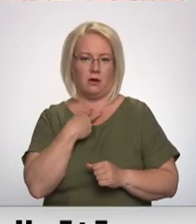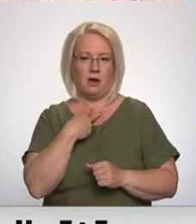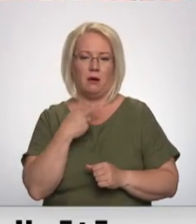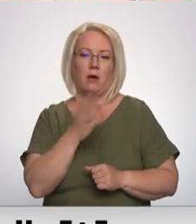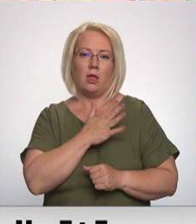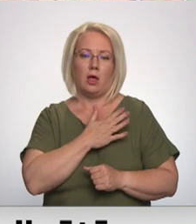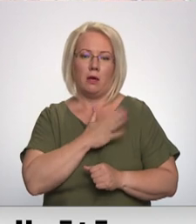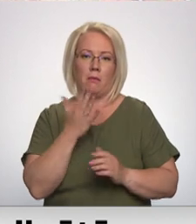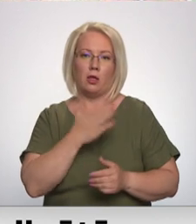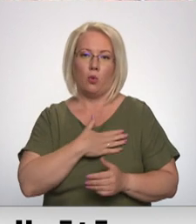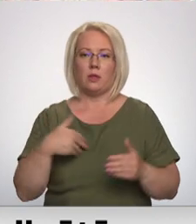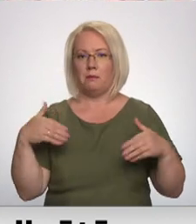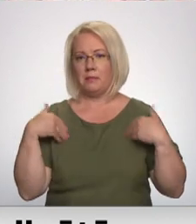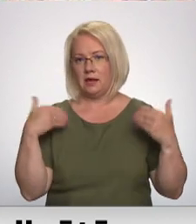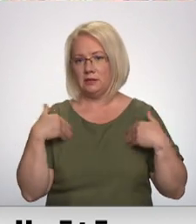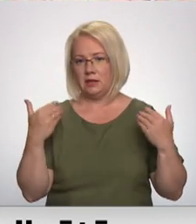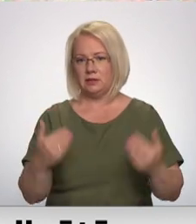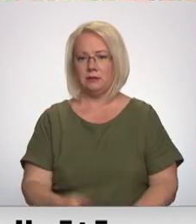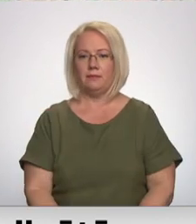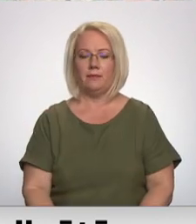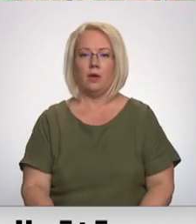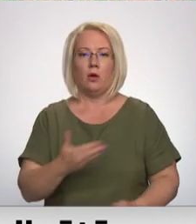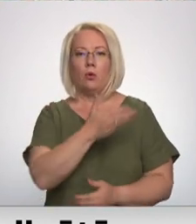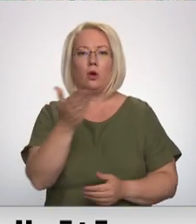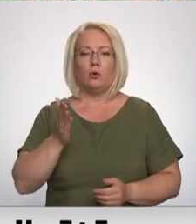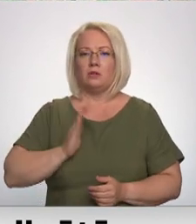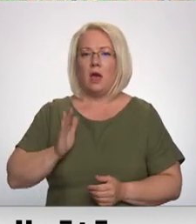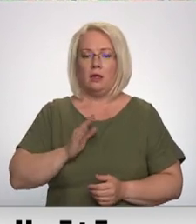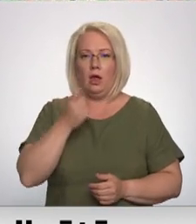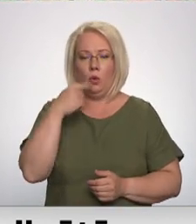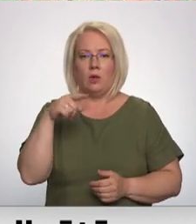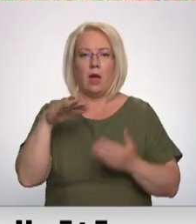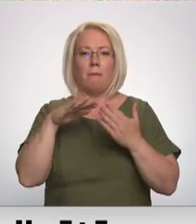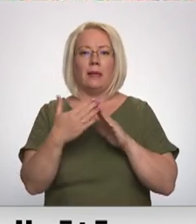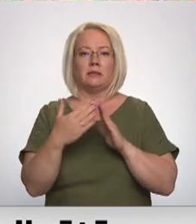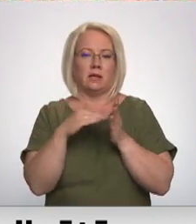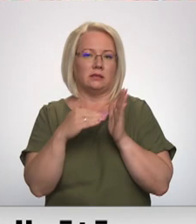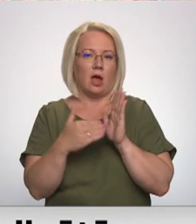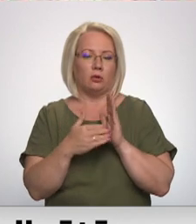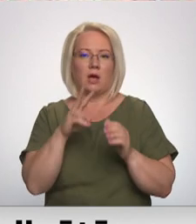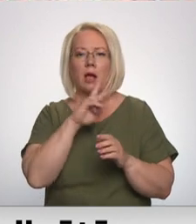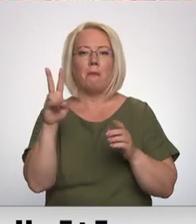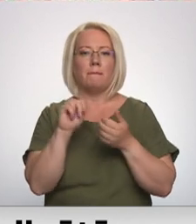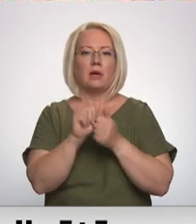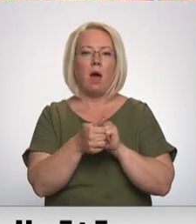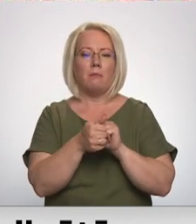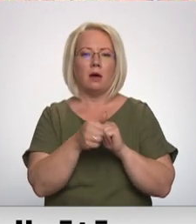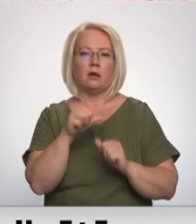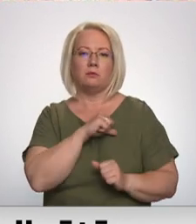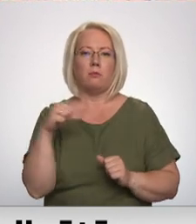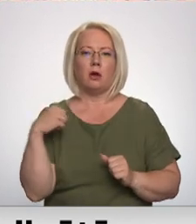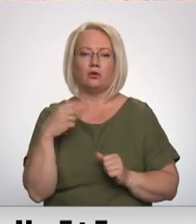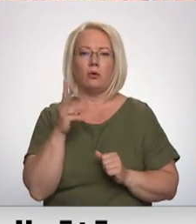ļoti priecīgs. Ko jūs gaidiet no tā pilsētas statusa? Kam būtu jāmainās pašu Ķekavnieku